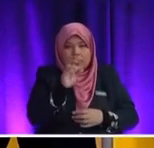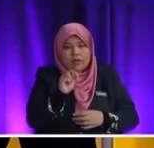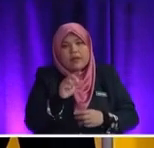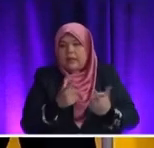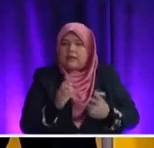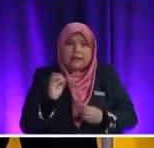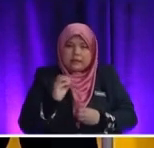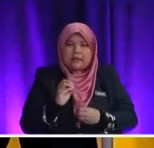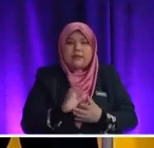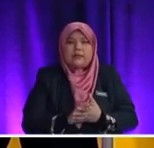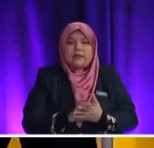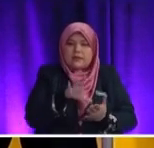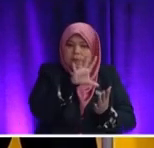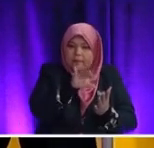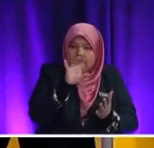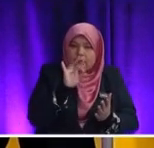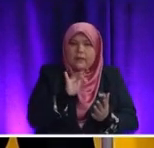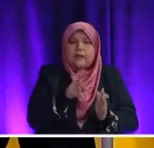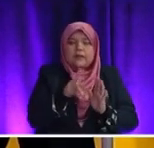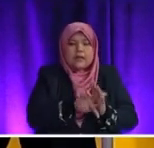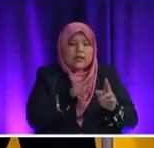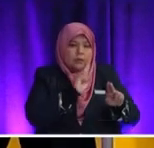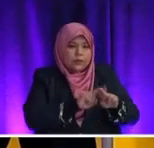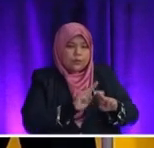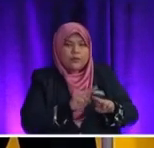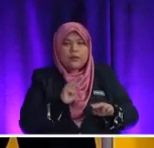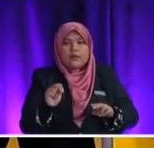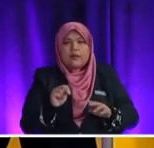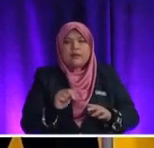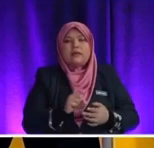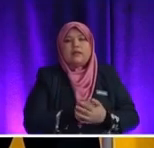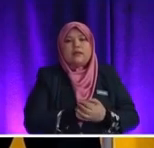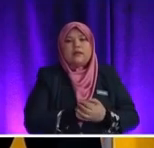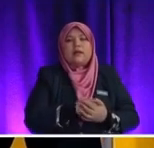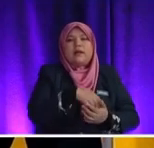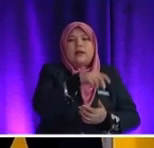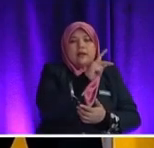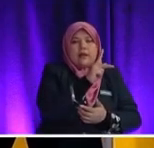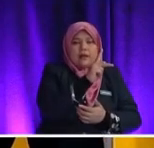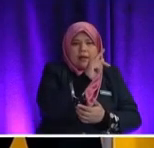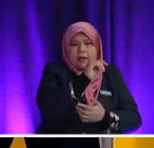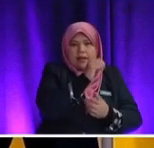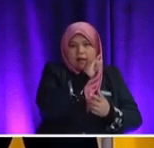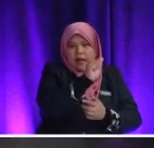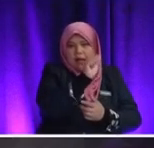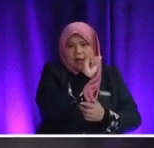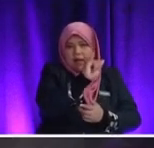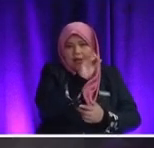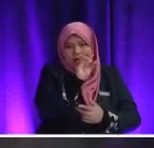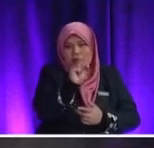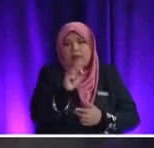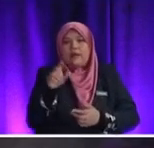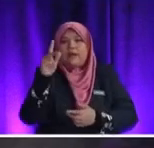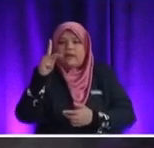pilih berdasarkan kedudukan kita Yeon dan juga enak yeon-ah sih Oke kita